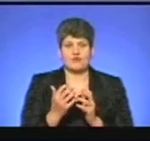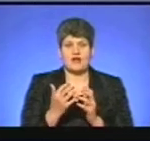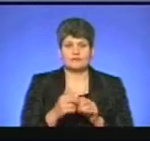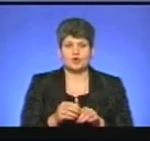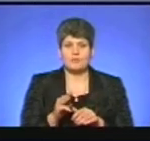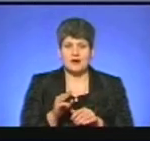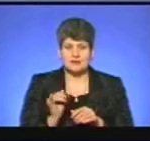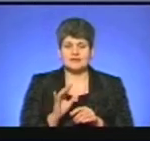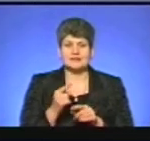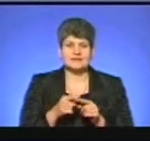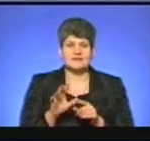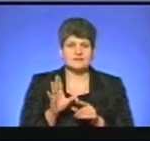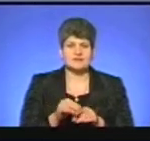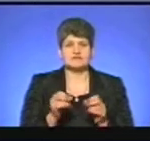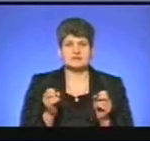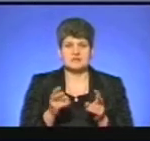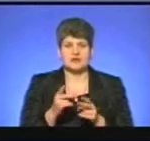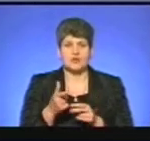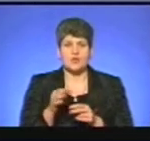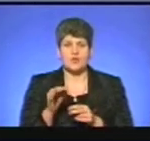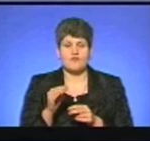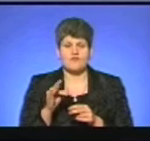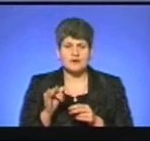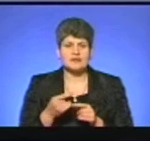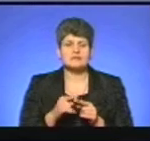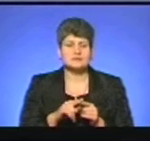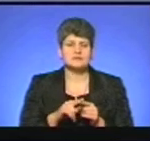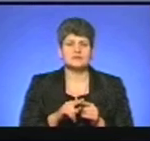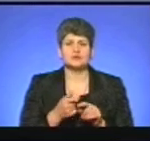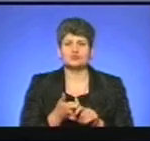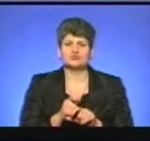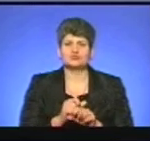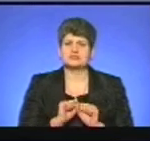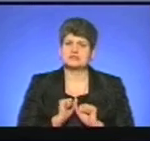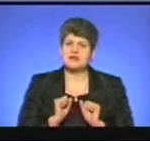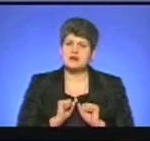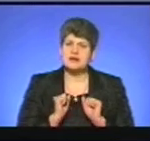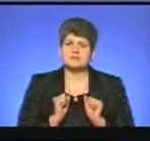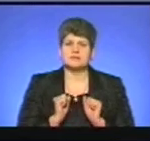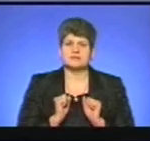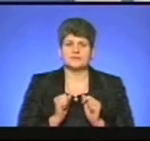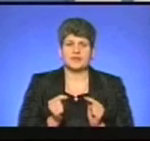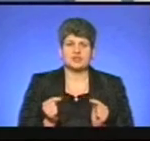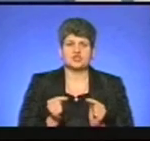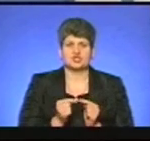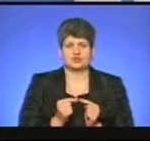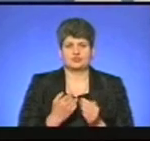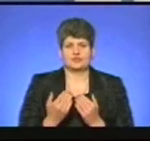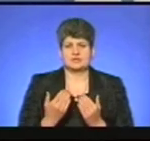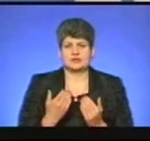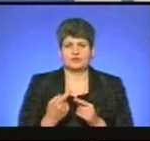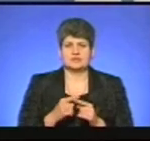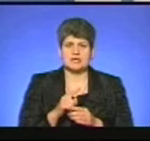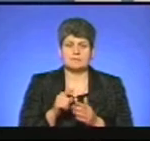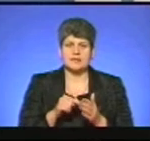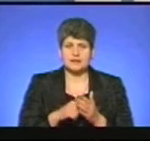все проведено в спеціальних гофрах, тому ми дуже стараємося чітко ставитися до таких